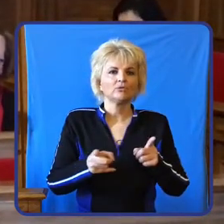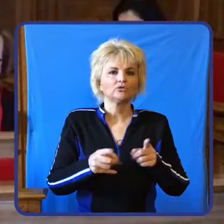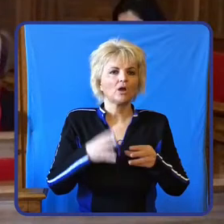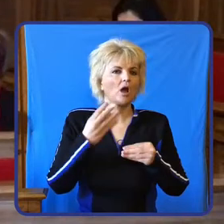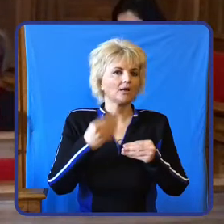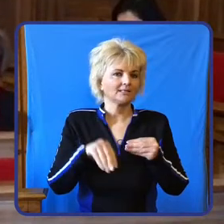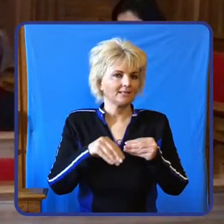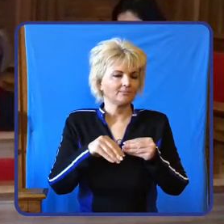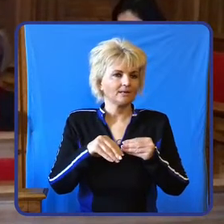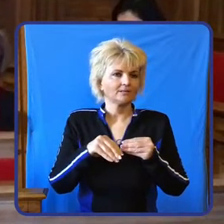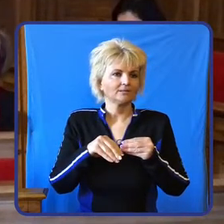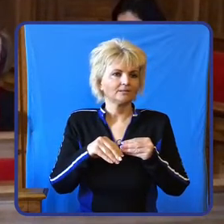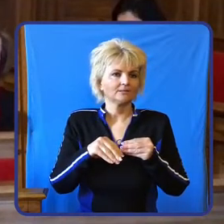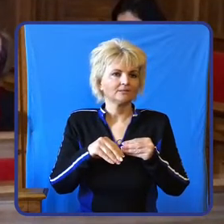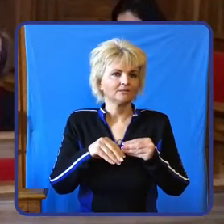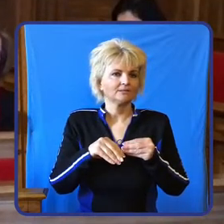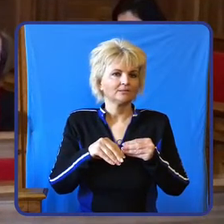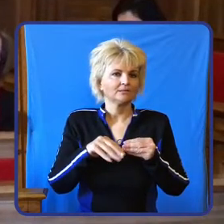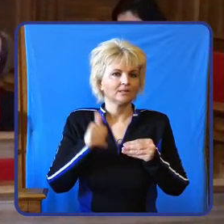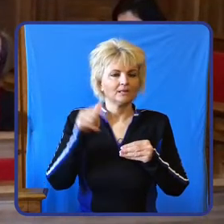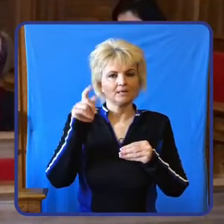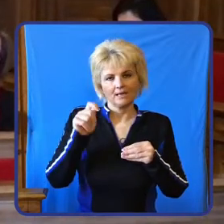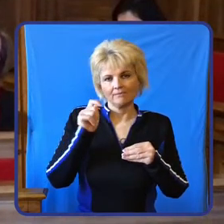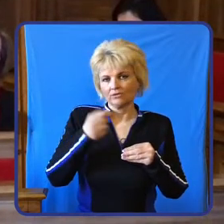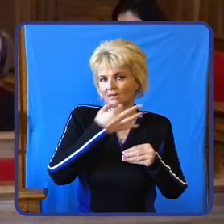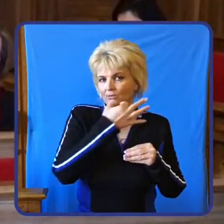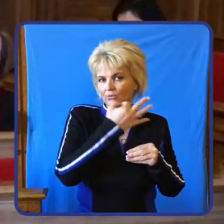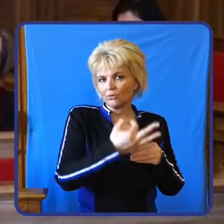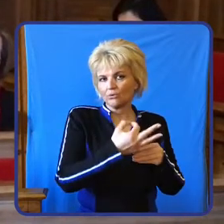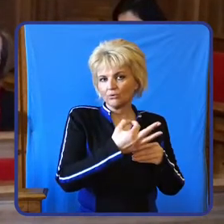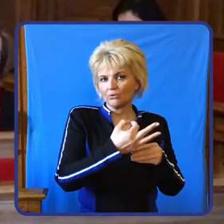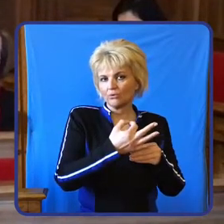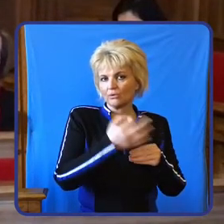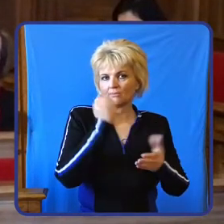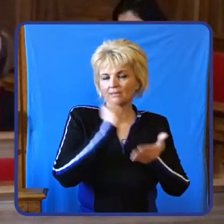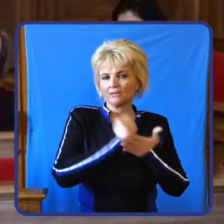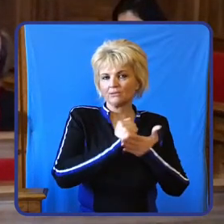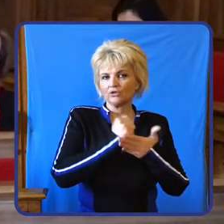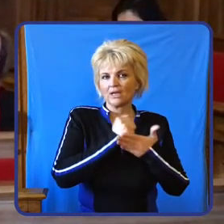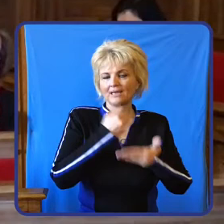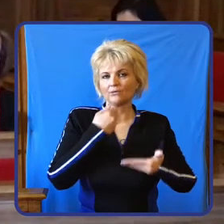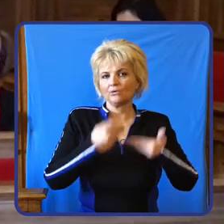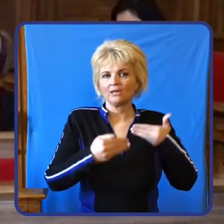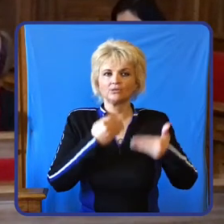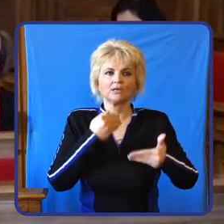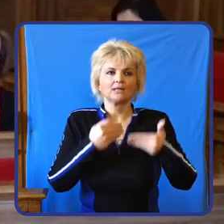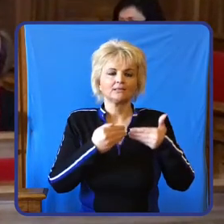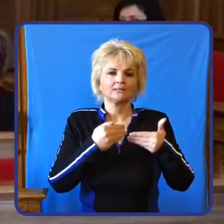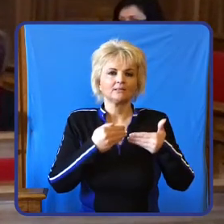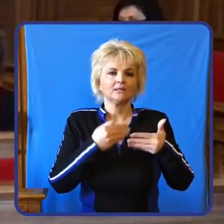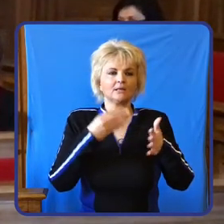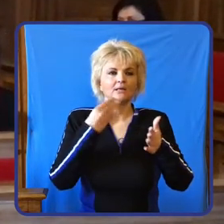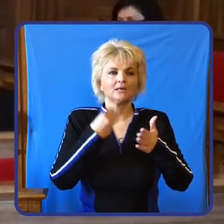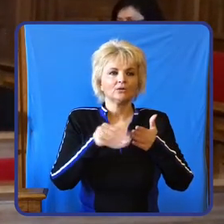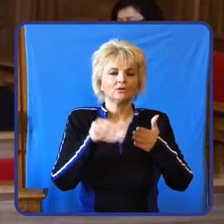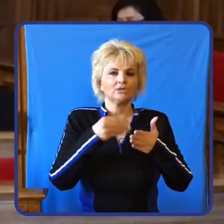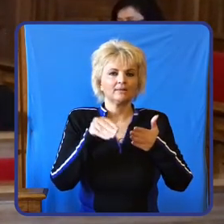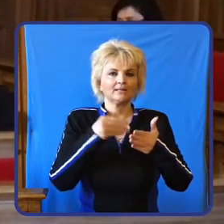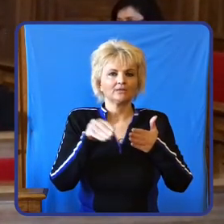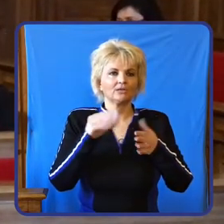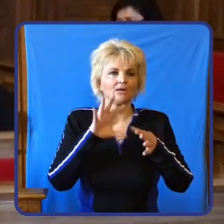azért, mert egy képviselő közli a bizottság ülésen, hogy költségvetés